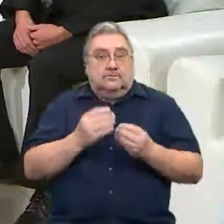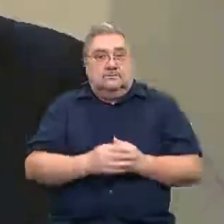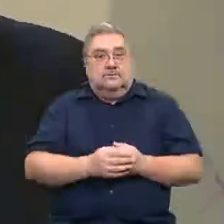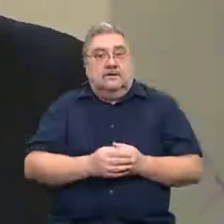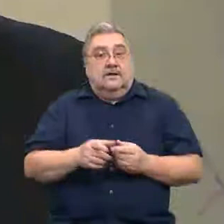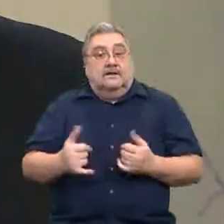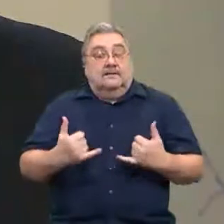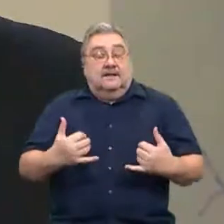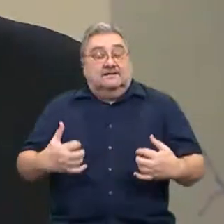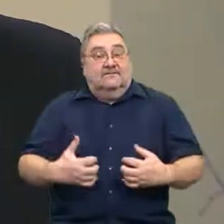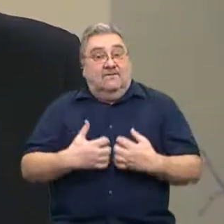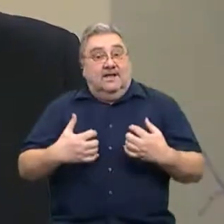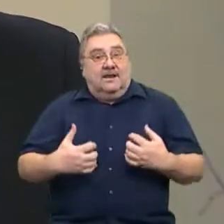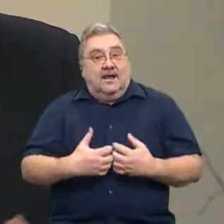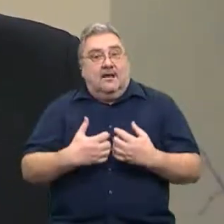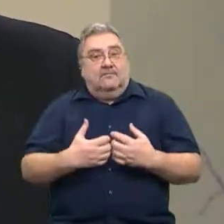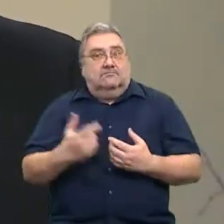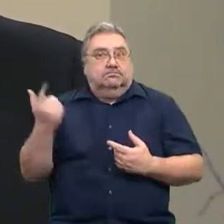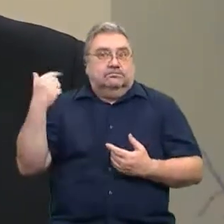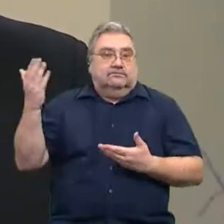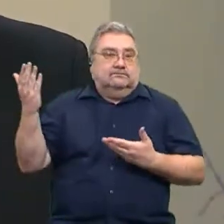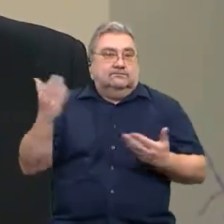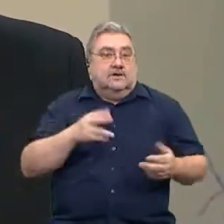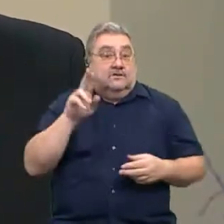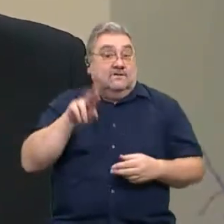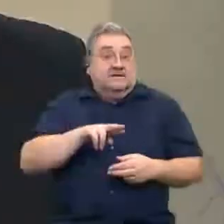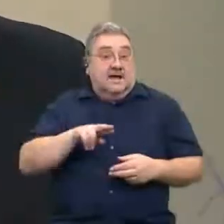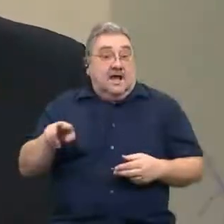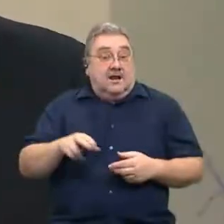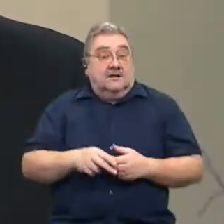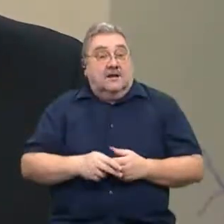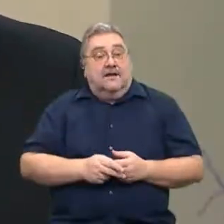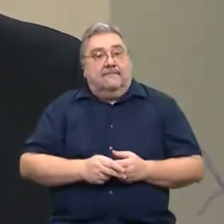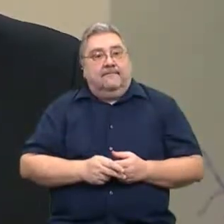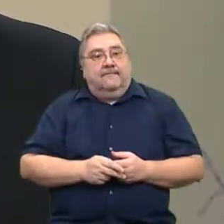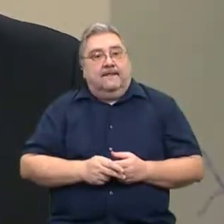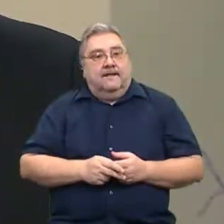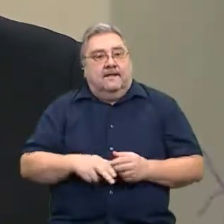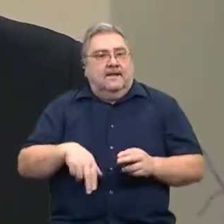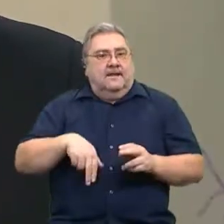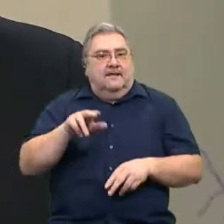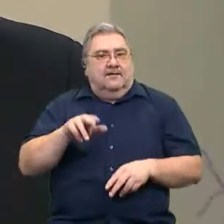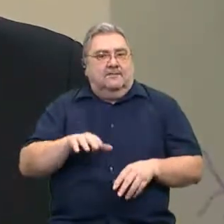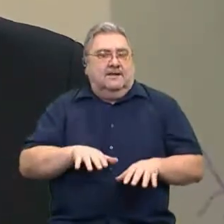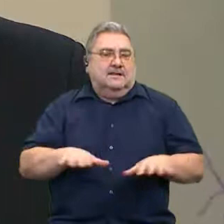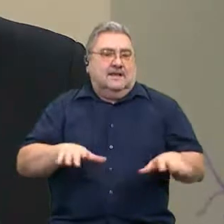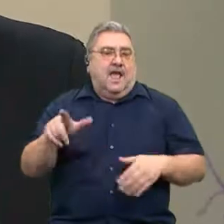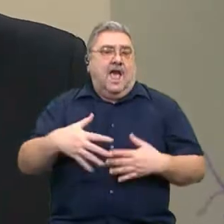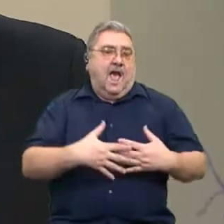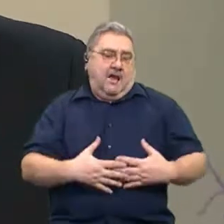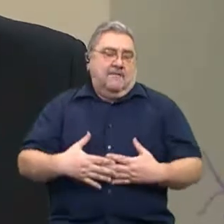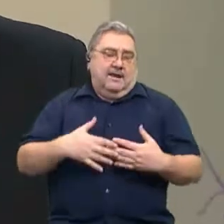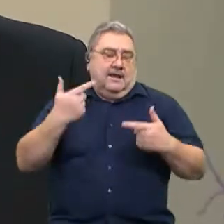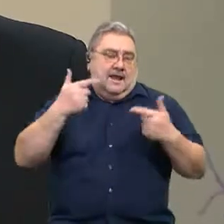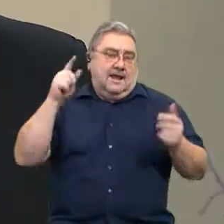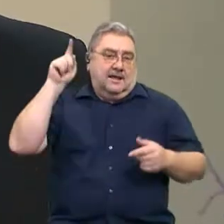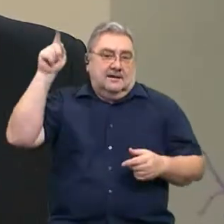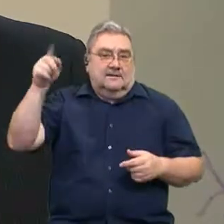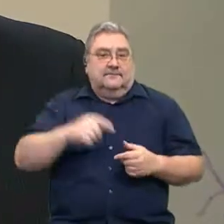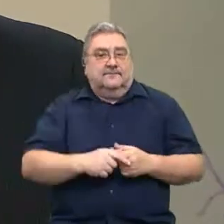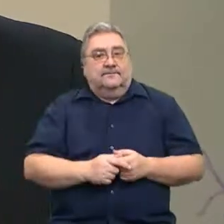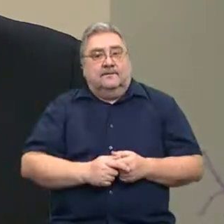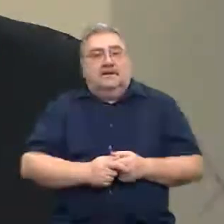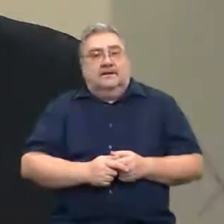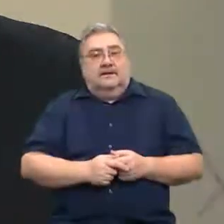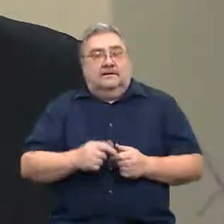vyrábějí, přišlo to ze Švýcarska, rozšířilo se, ten největší trh je americký samozřejmě, takže přes tu Ameriku